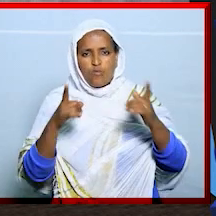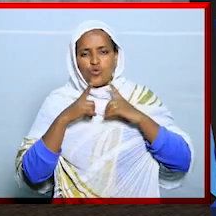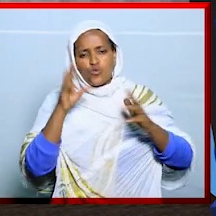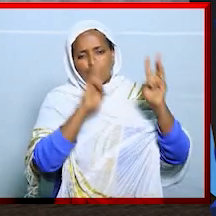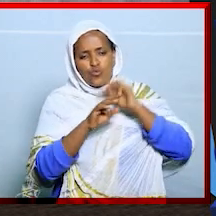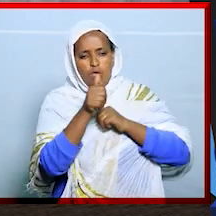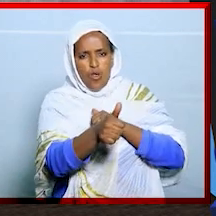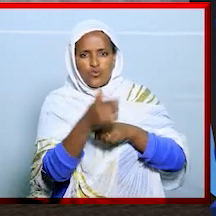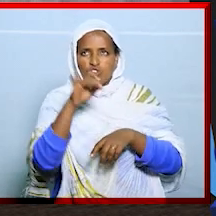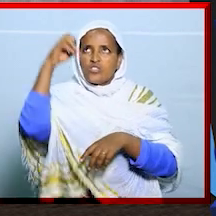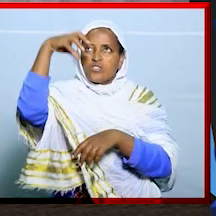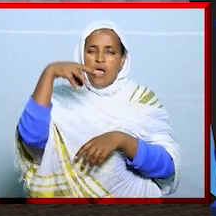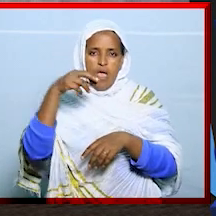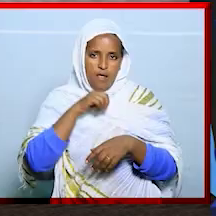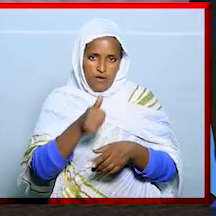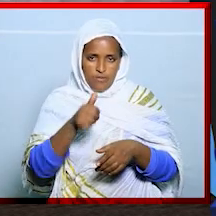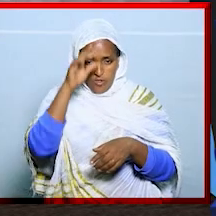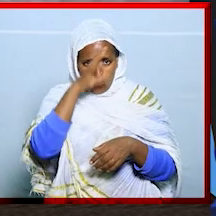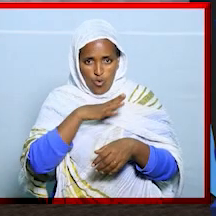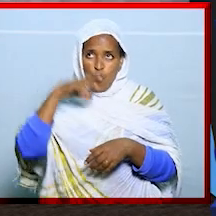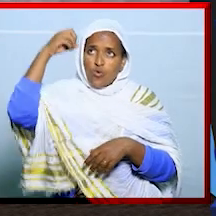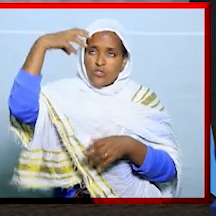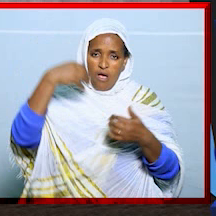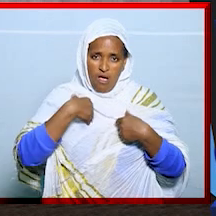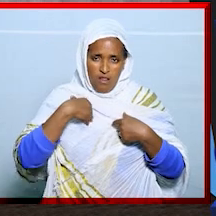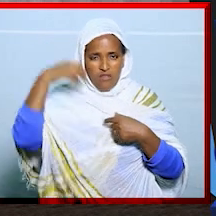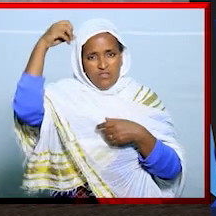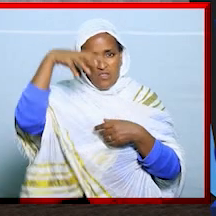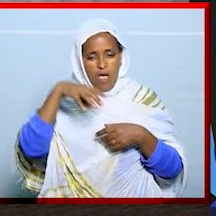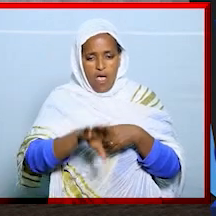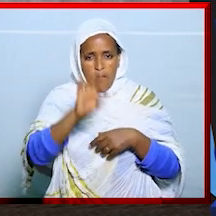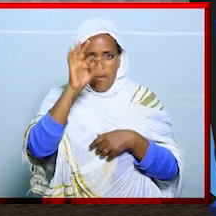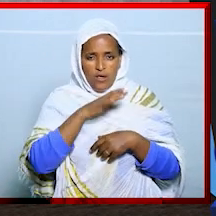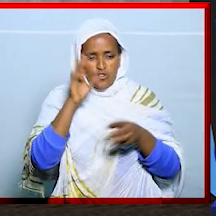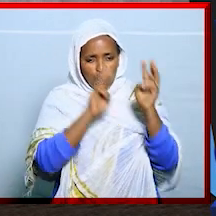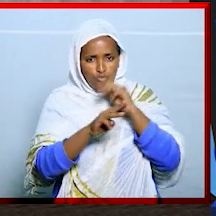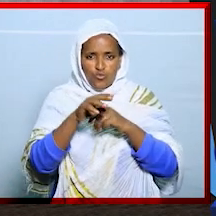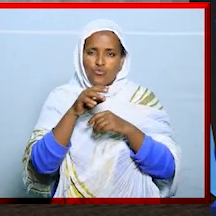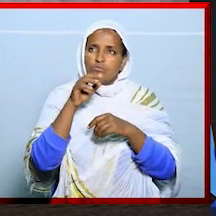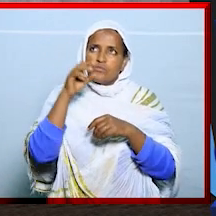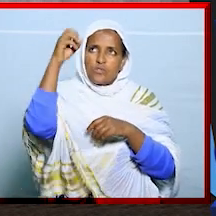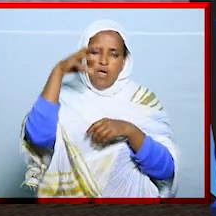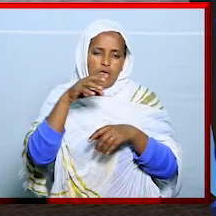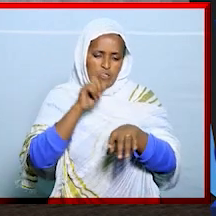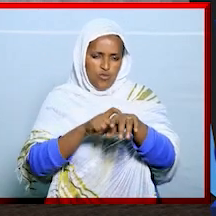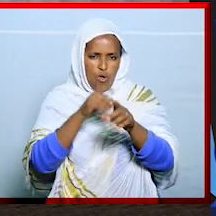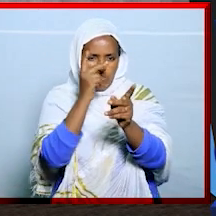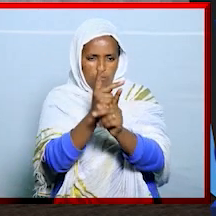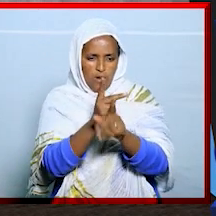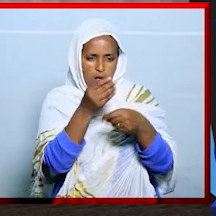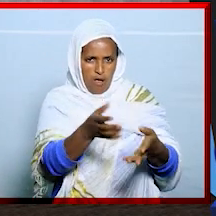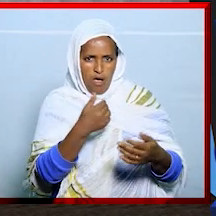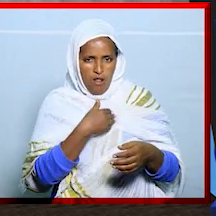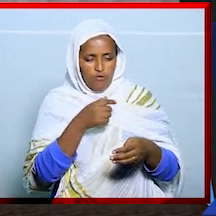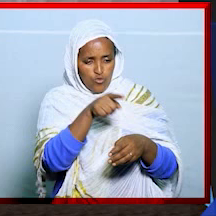ቢኖር ችግሩ የእርሱ እንጂ የፀሐይ አይደለም። ሰው ፀሐይ እያለች ፀሐይን ብርሃን ባያገኝ ችግሩ የእርሱ እንጂ የፀሐይ አይደለችም። ፀሐይማ ጊዜዋን